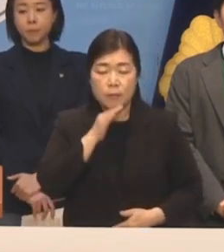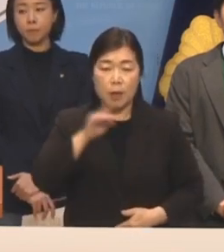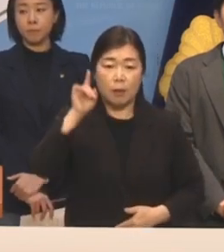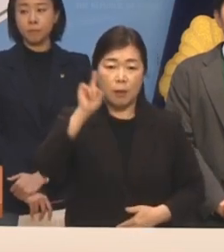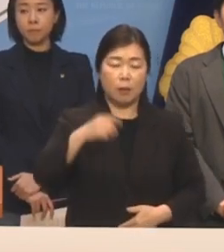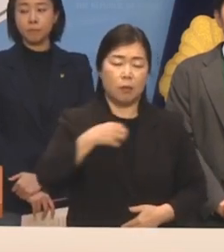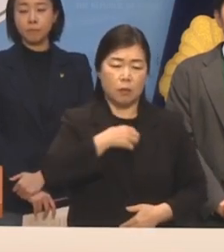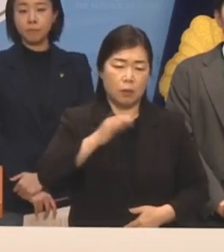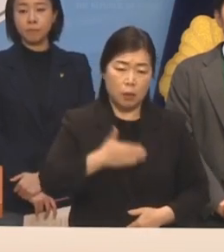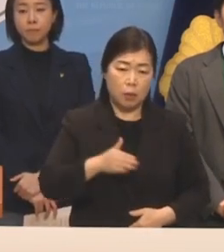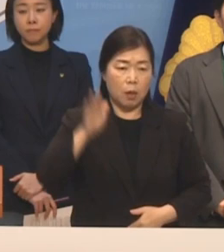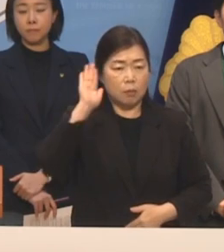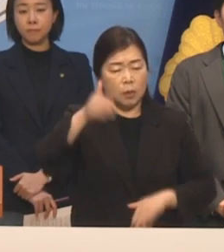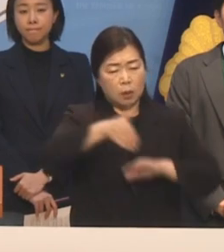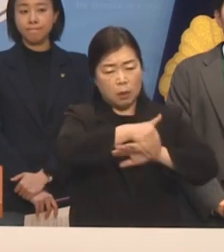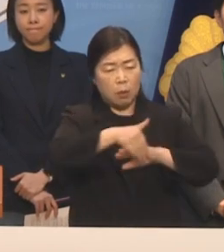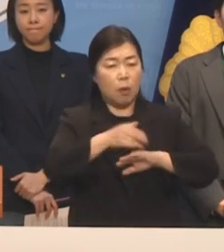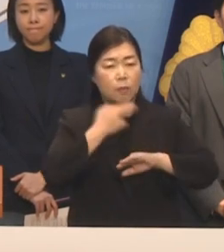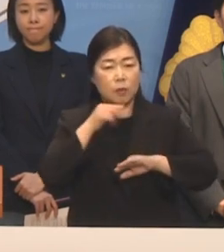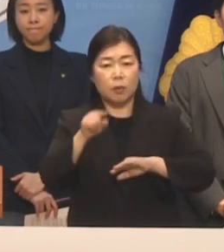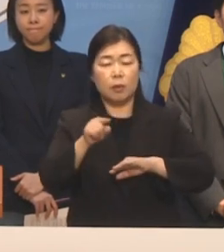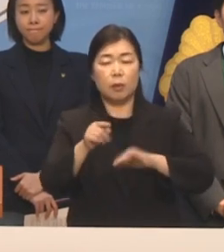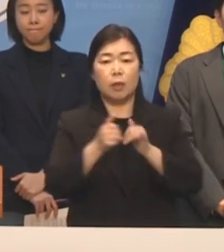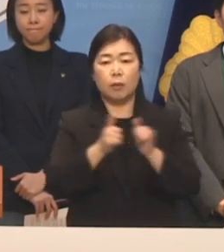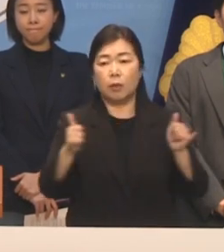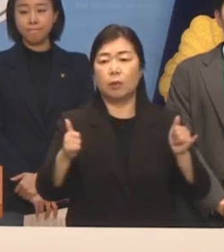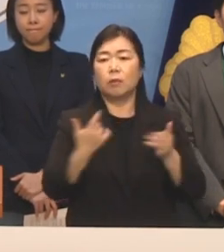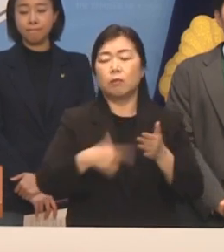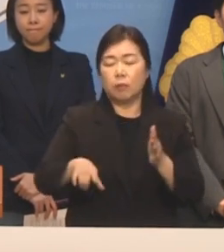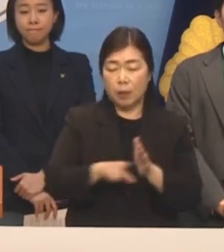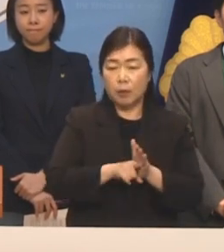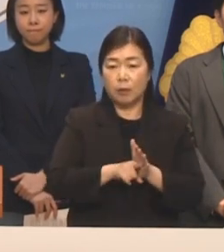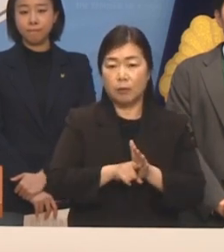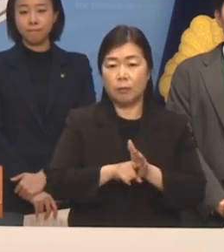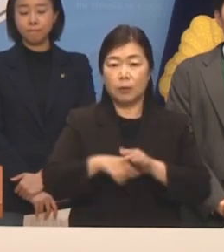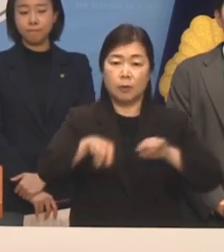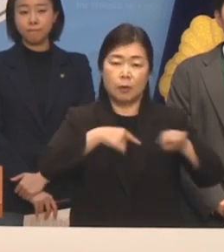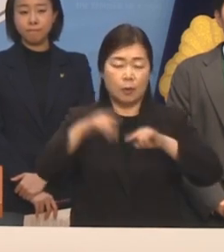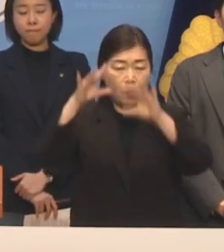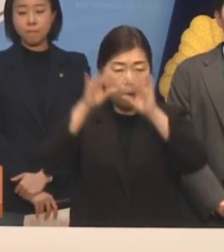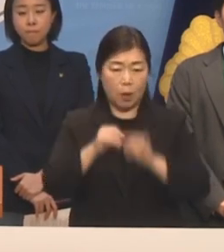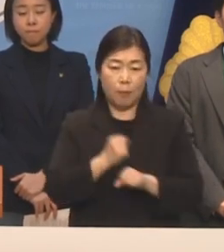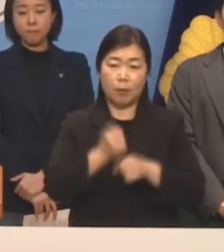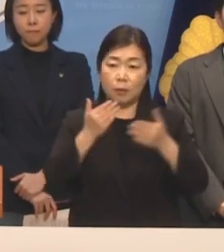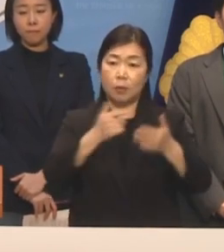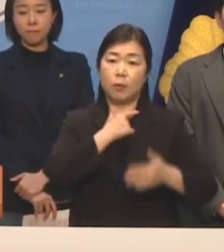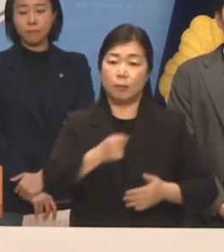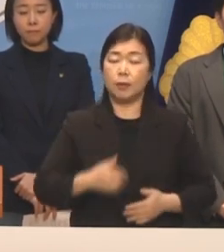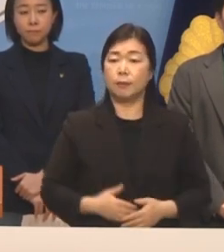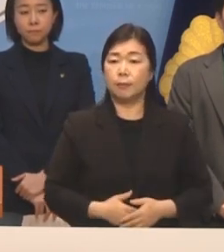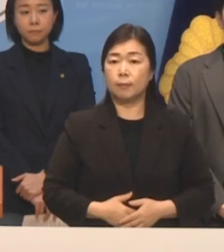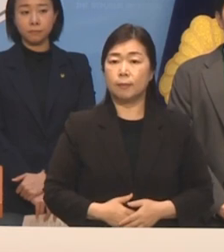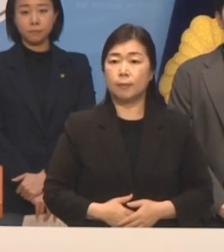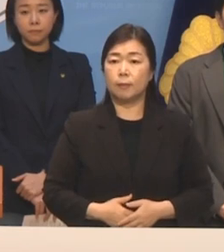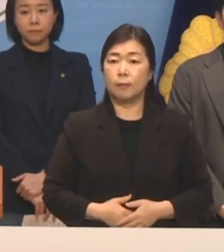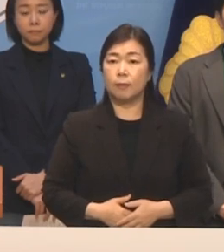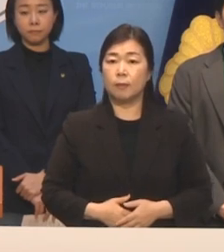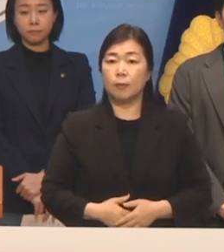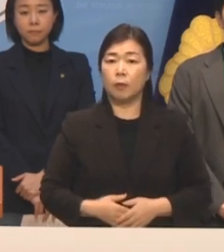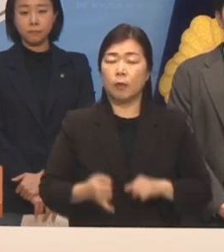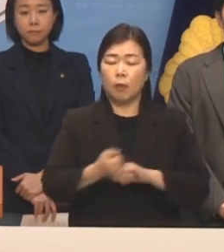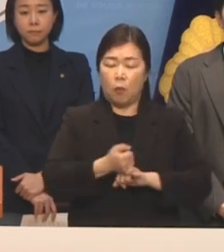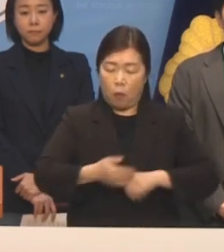미래가 그려지지 않는 이들의 목소리를 담아내는 정치적 공간을 희망으로 열겠습니다. 절박함을